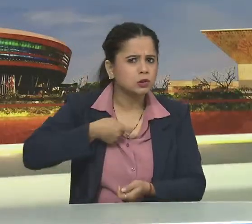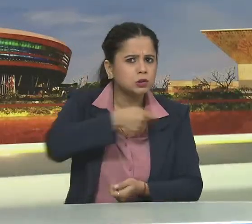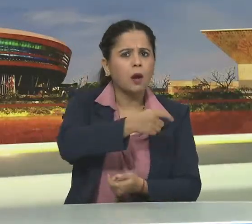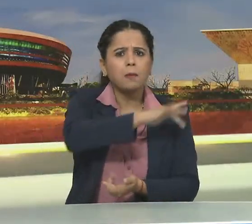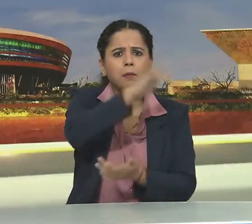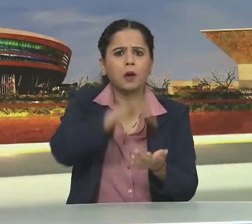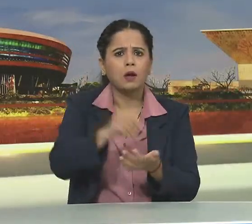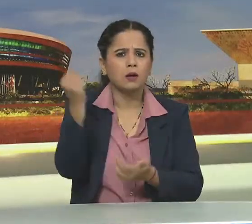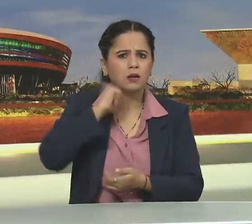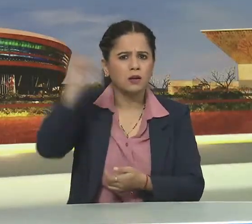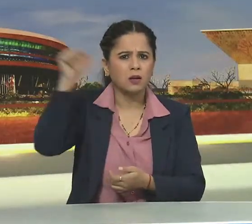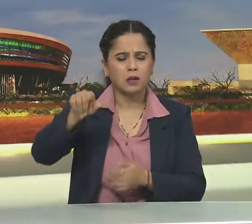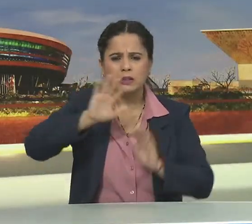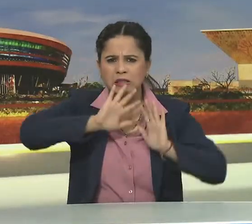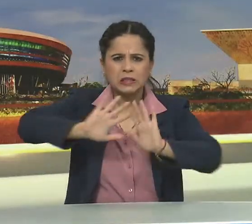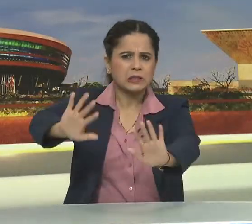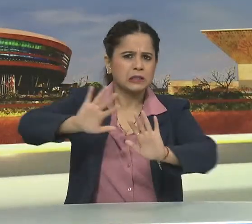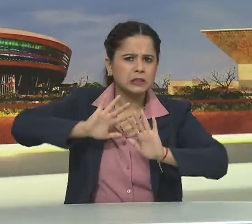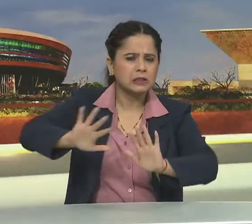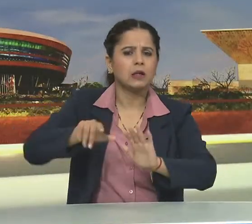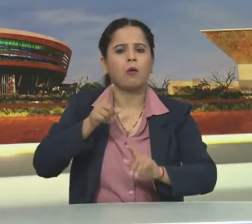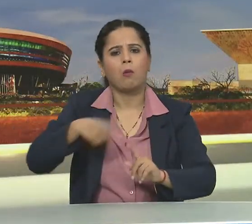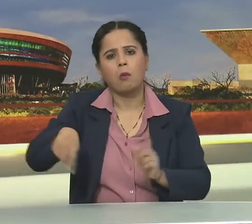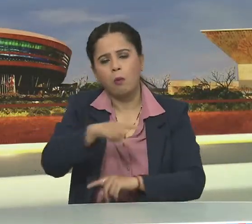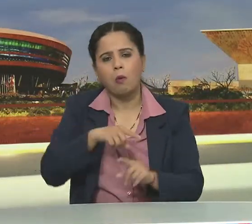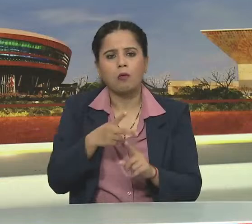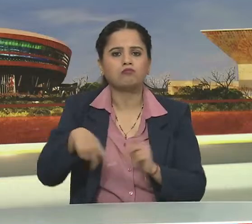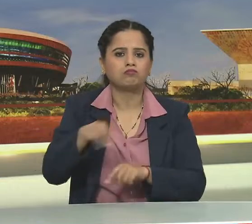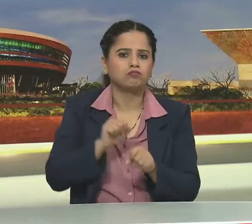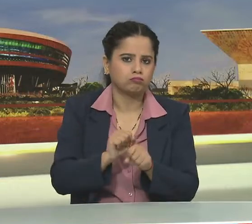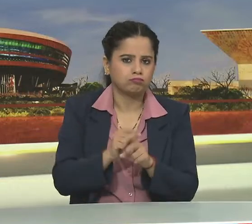पर प्रदर्शनकारियों को पीछे धकेलने का काम किया।